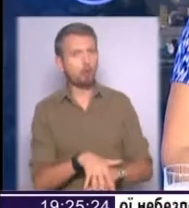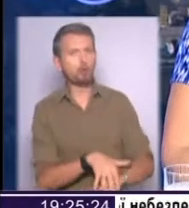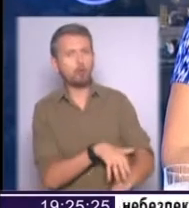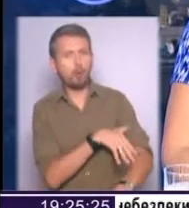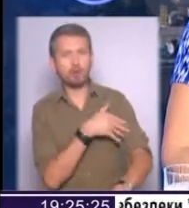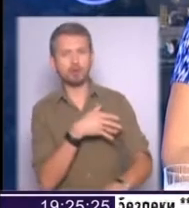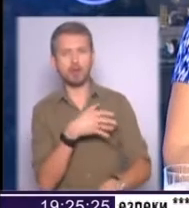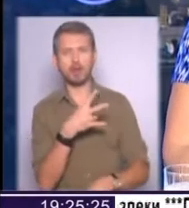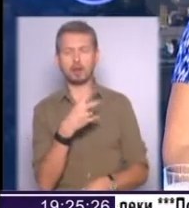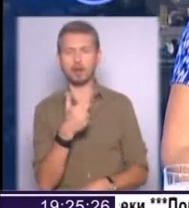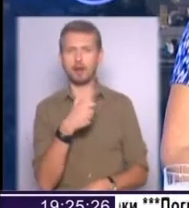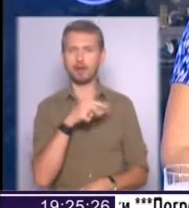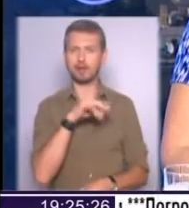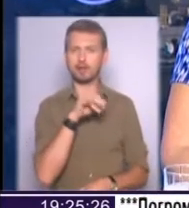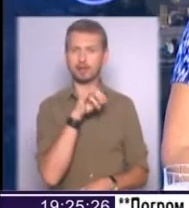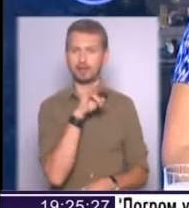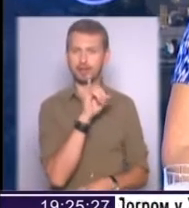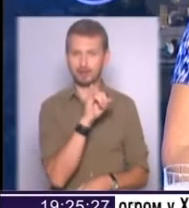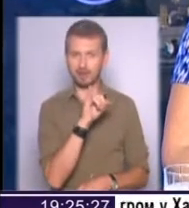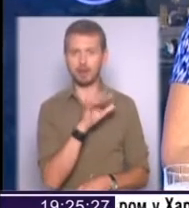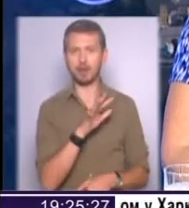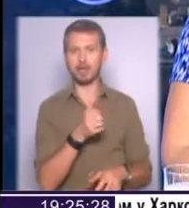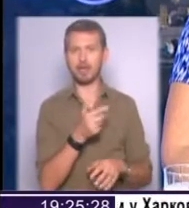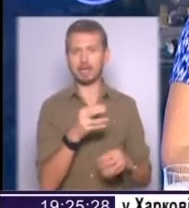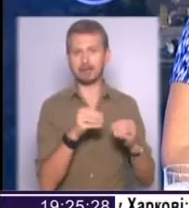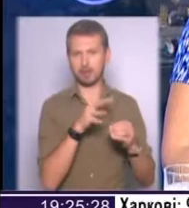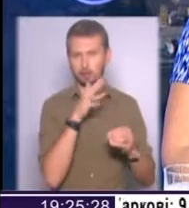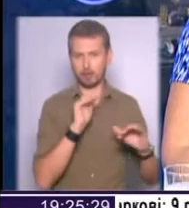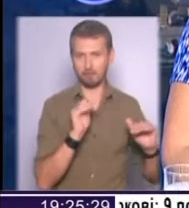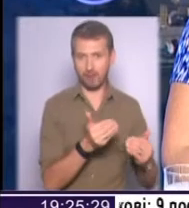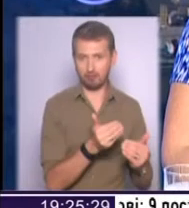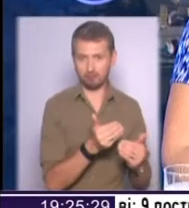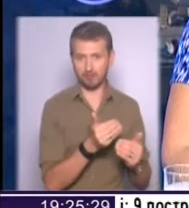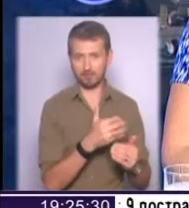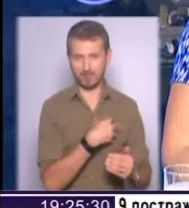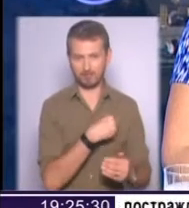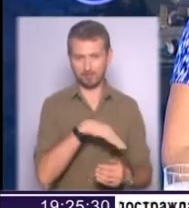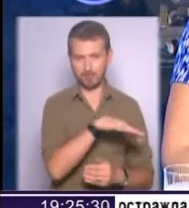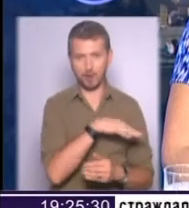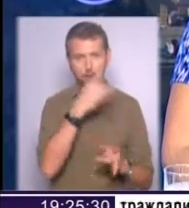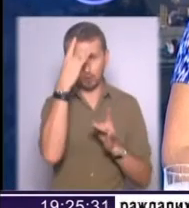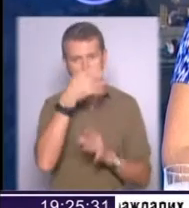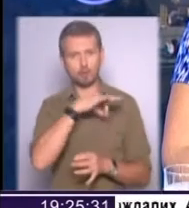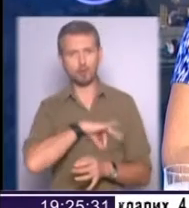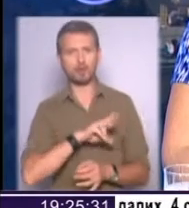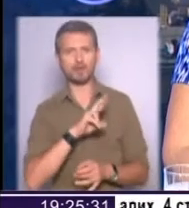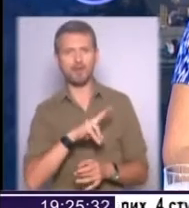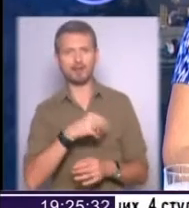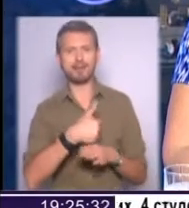в Галичині це було на кілька десятків років менше, але все-таки культура використовувалася як інструмент